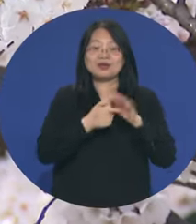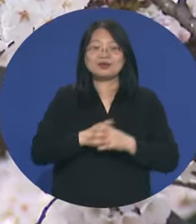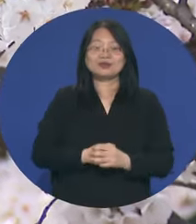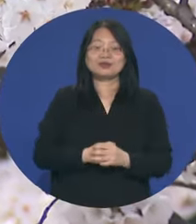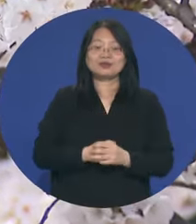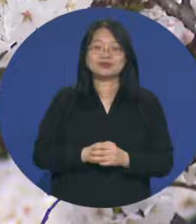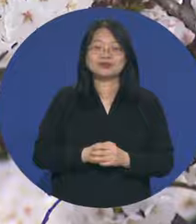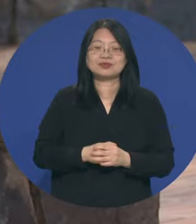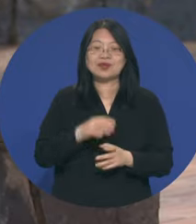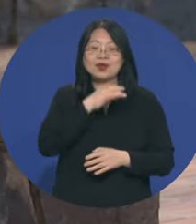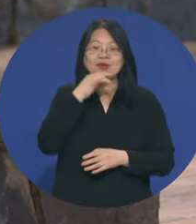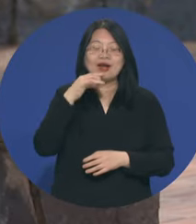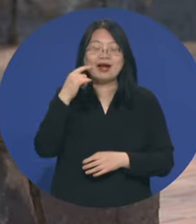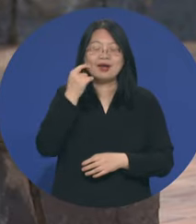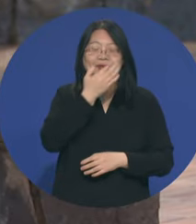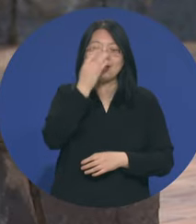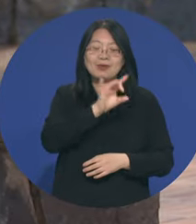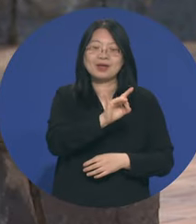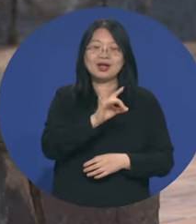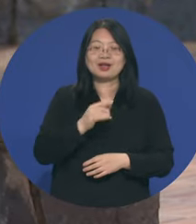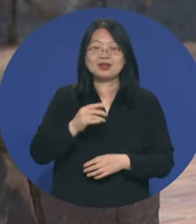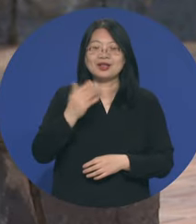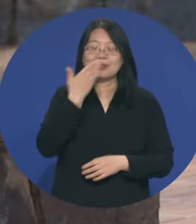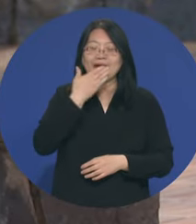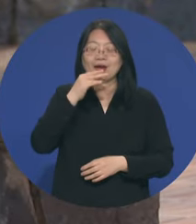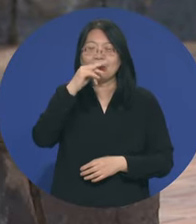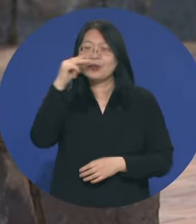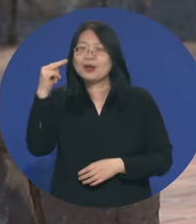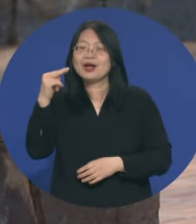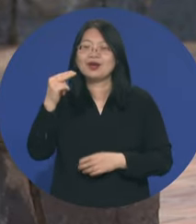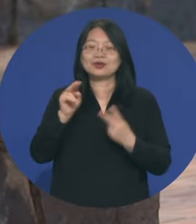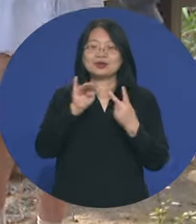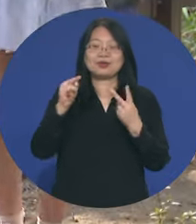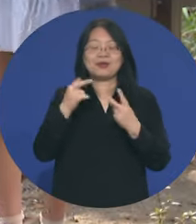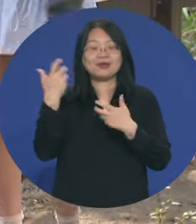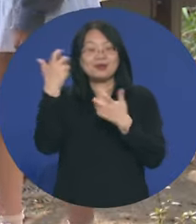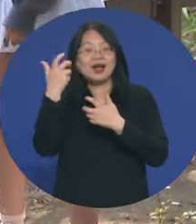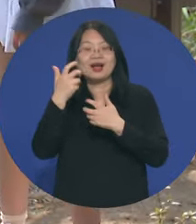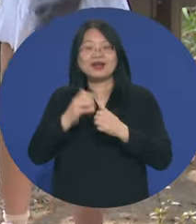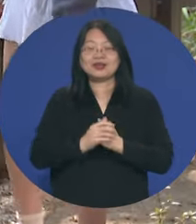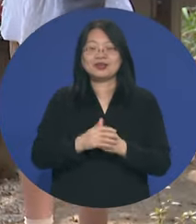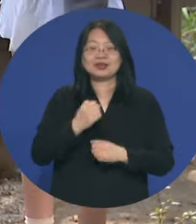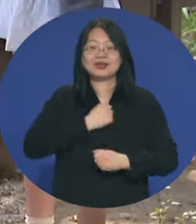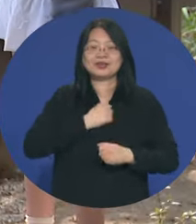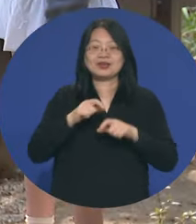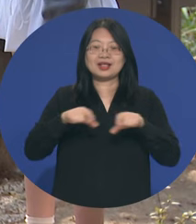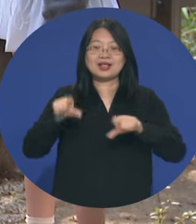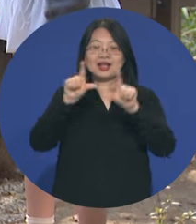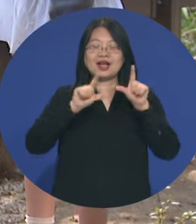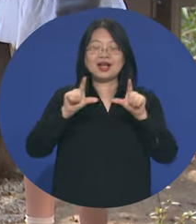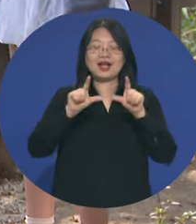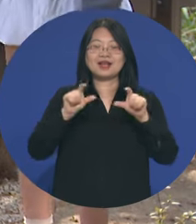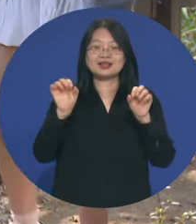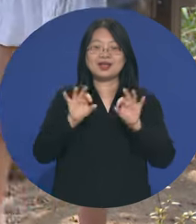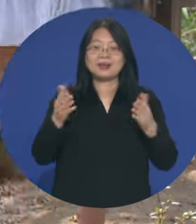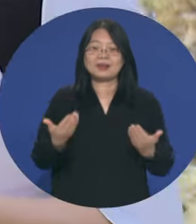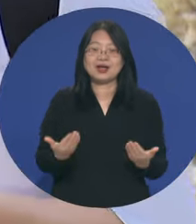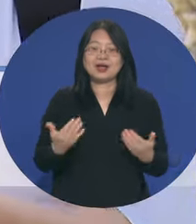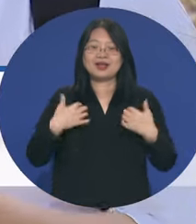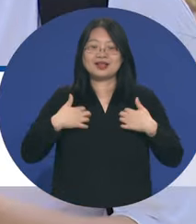꽃잎의 아름다움에 한 번, 달콤한 벚꽃향에 두 번 취합니다. 답답했던 일상에서 잠시 벗어나 힐링이 되는